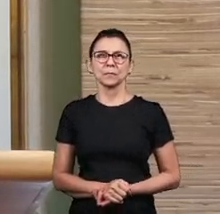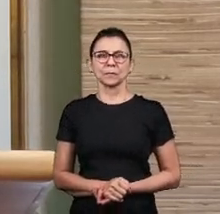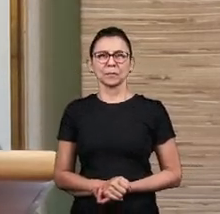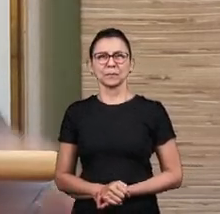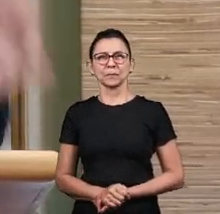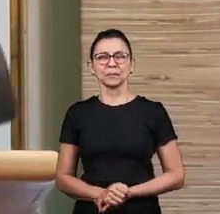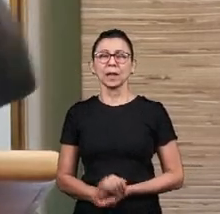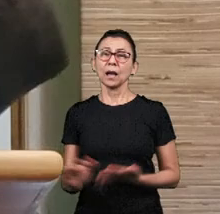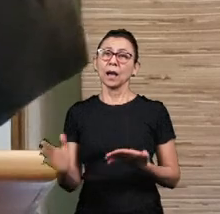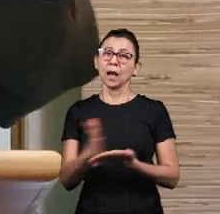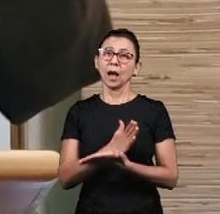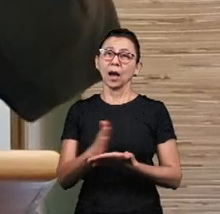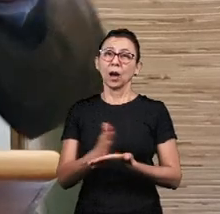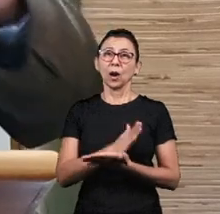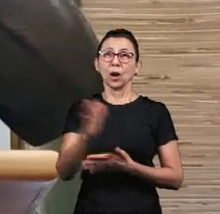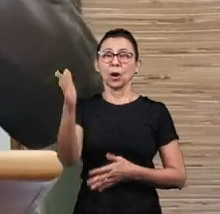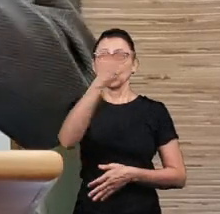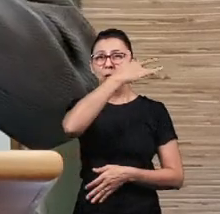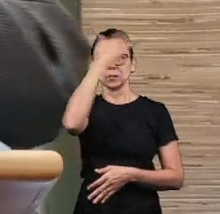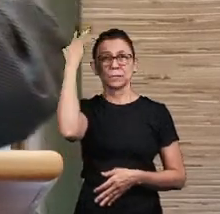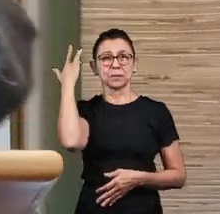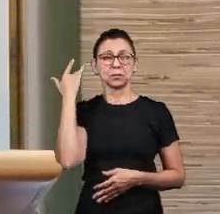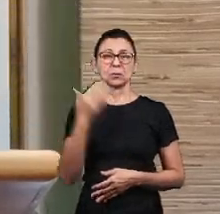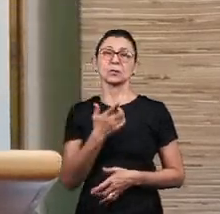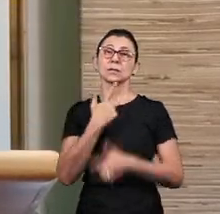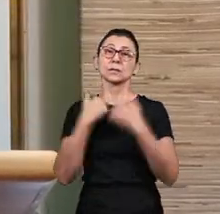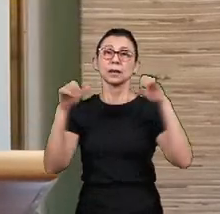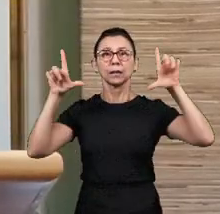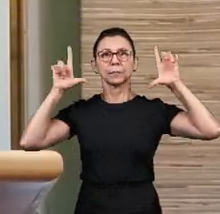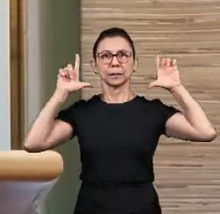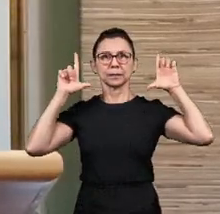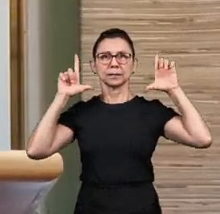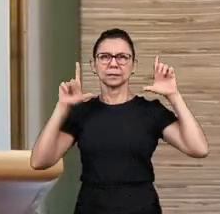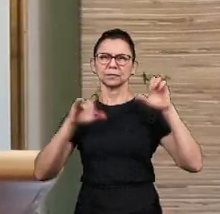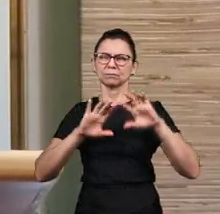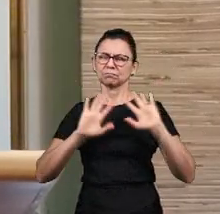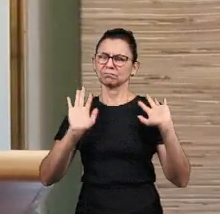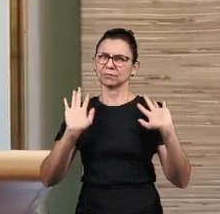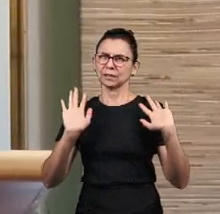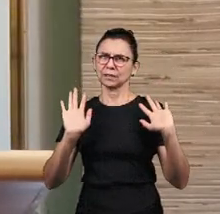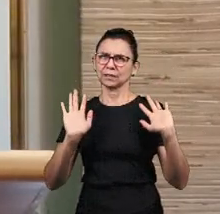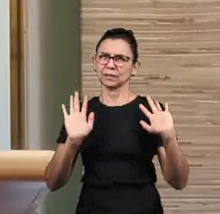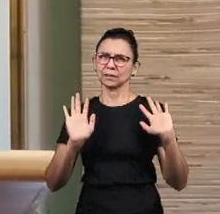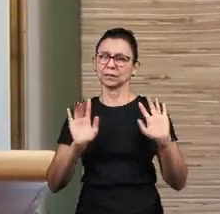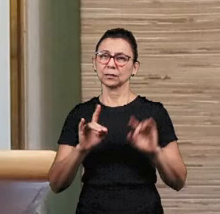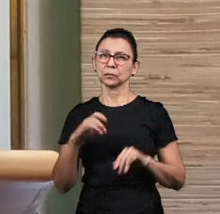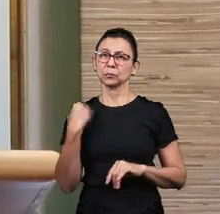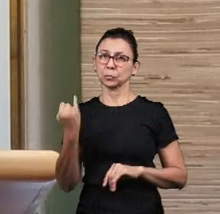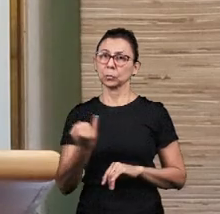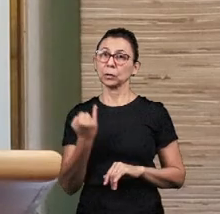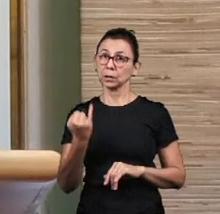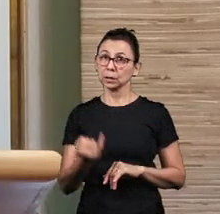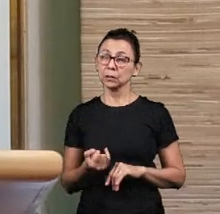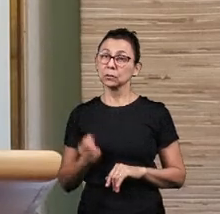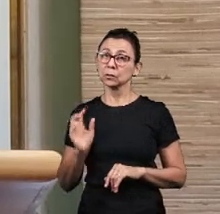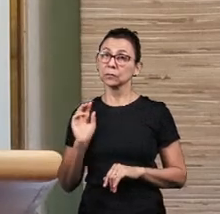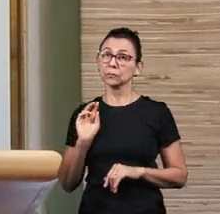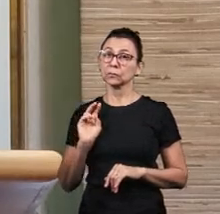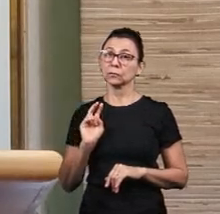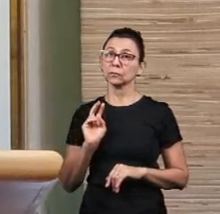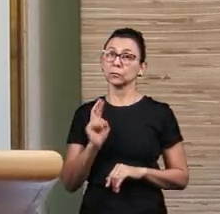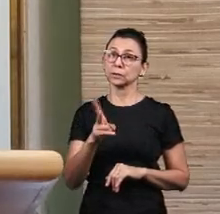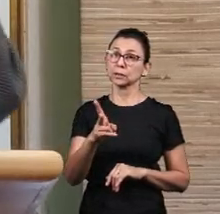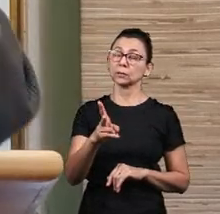plus remplis de vin, mais sont remplis de fumée. Ah, j'ai fait ceci, fait cela, continuez à le faire. Nous ne sommes pas des ordres de